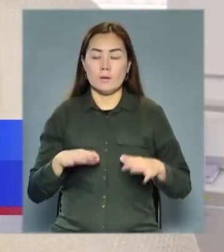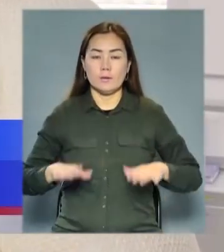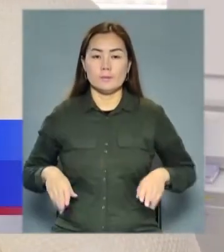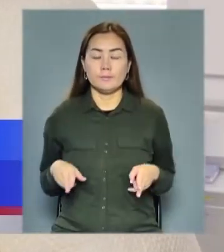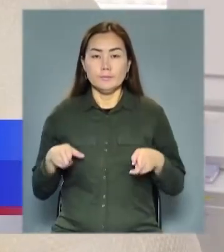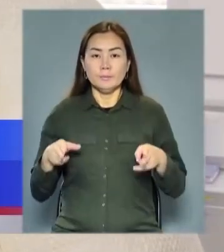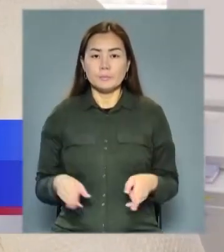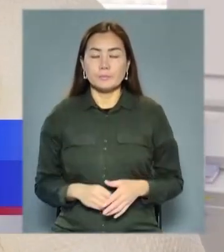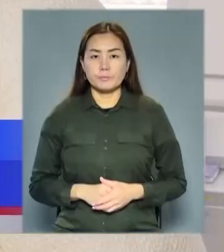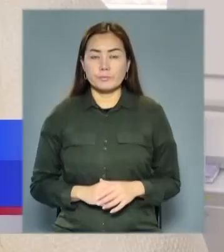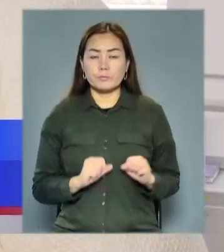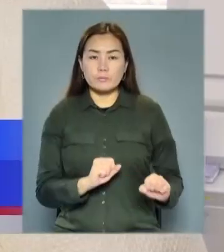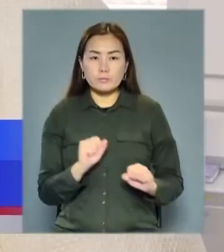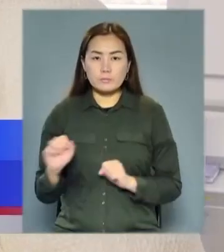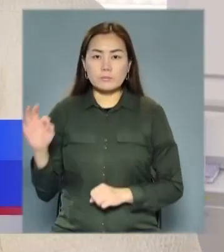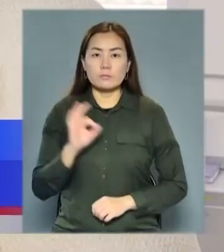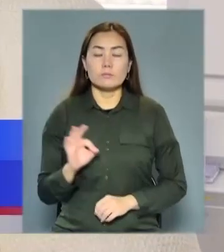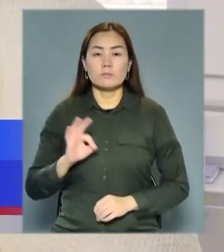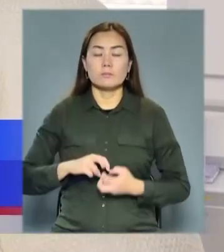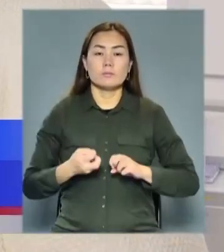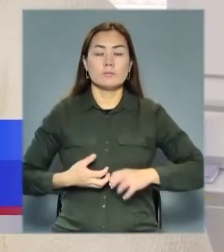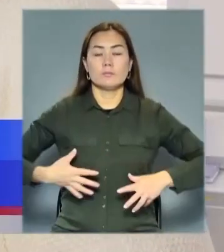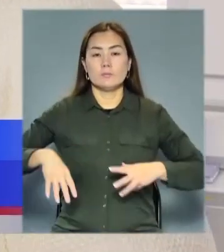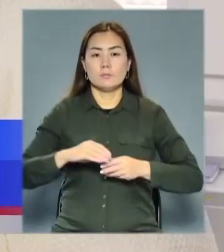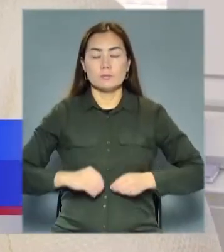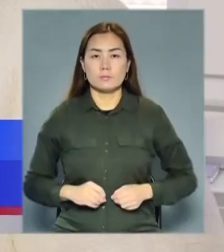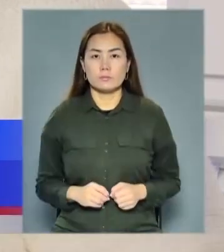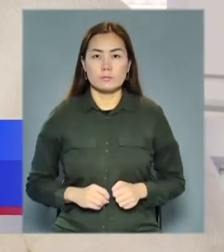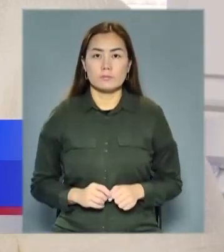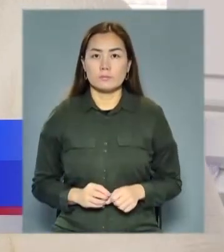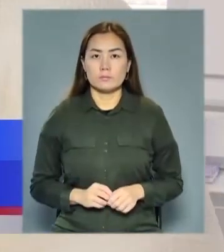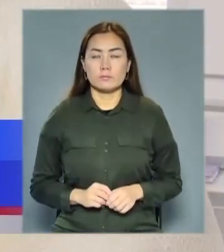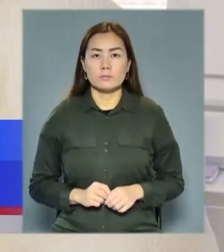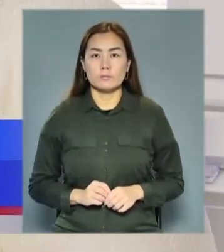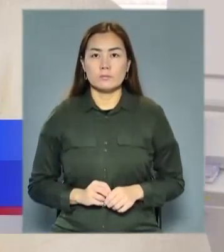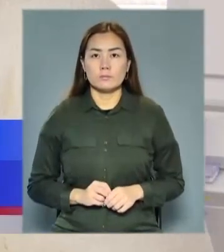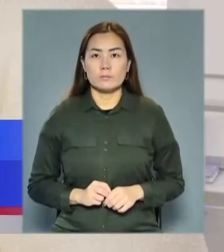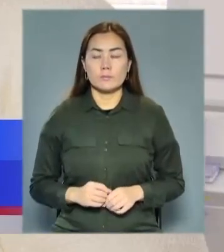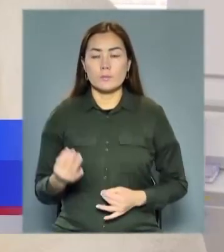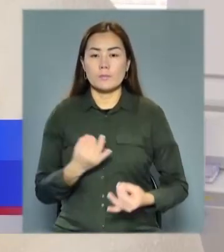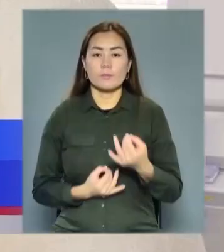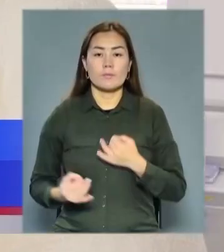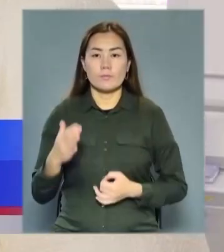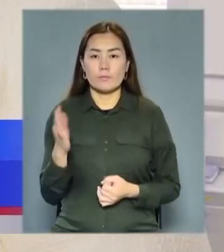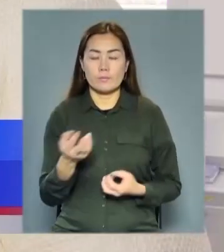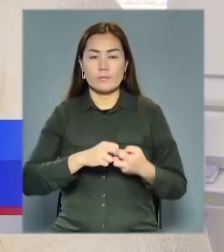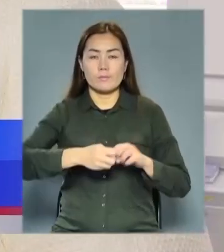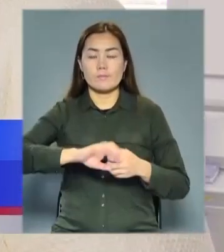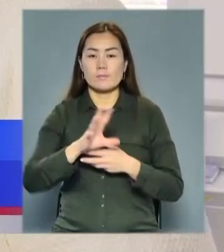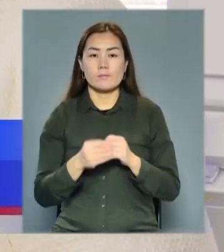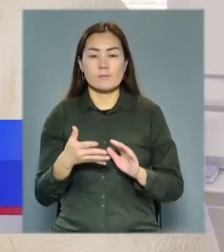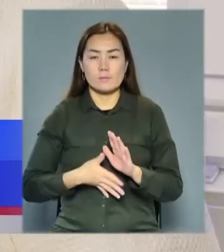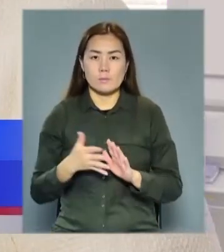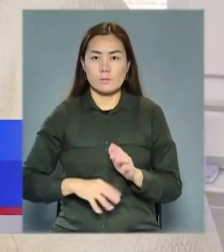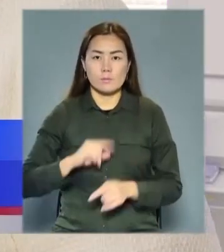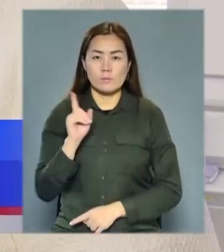жасөспірімдердің қылмыстары алдын алу жөніндегі проблемаларды осы жаңағы ортаға салып проблеманы